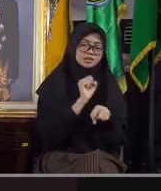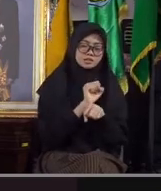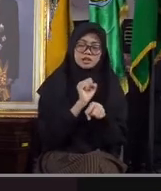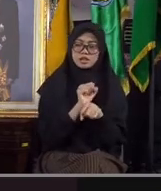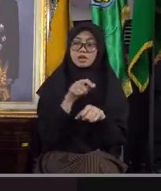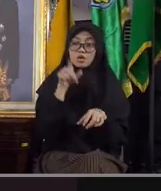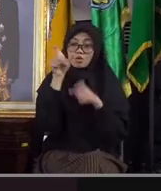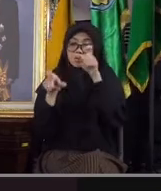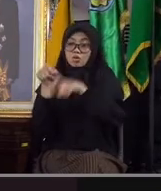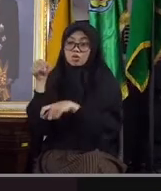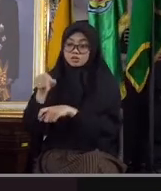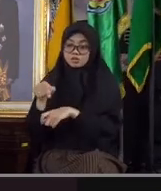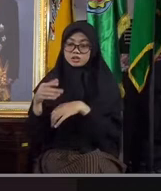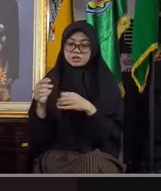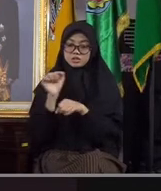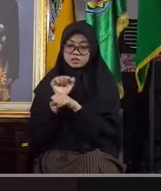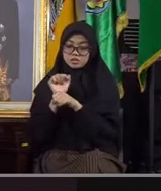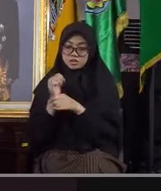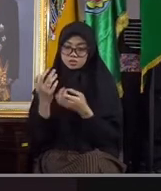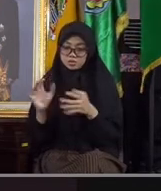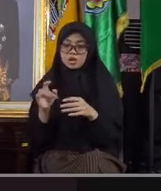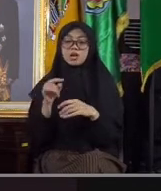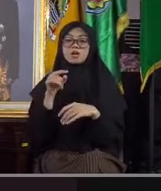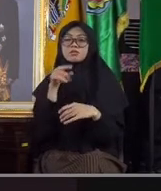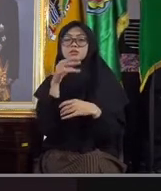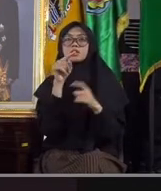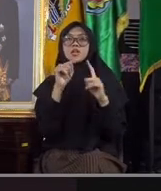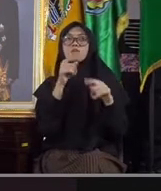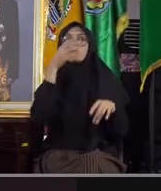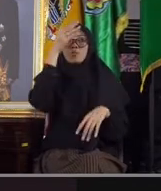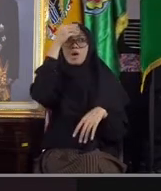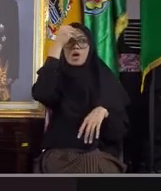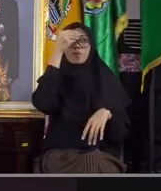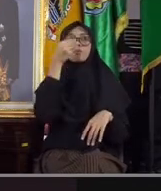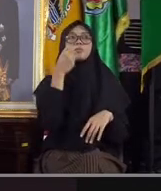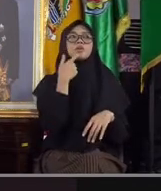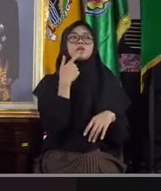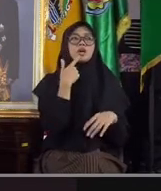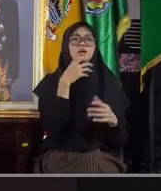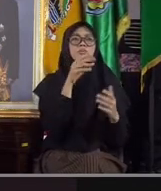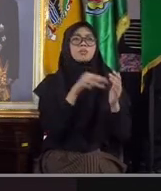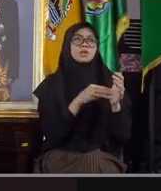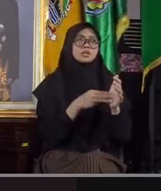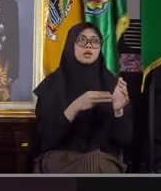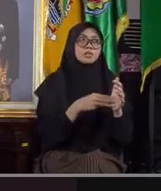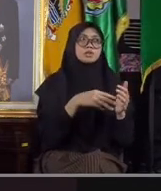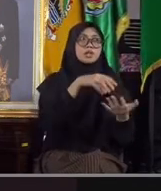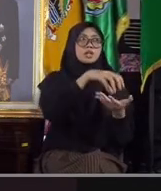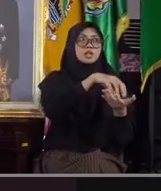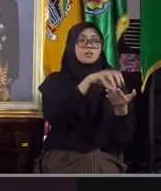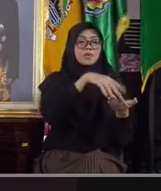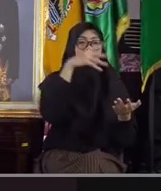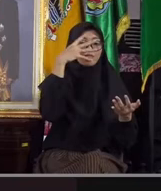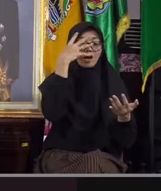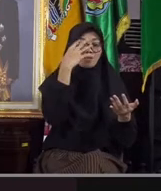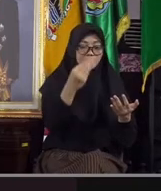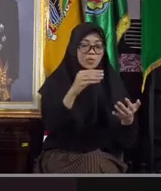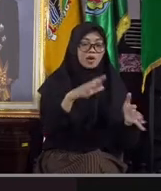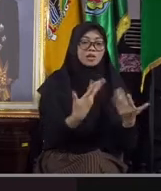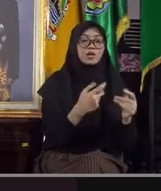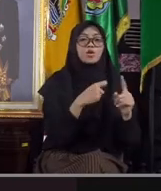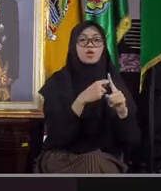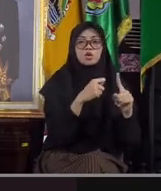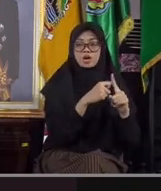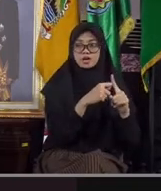ini bisa mengidentifikasi apa yang terjadi di kelurahan atau di kampungnya. Nah, dari